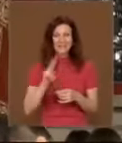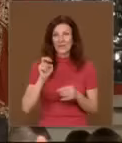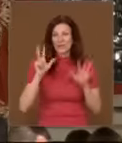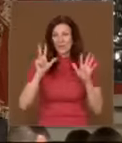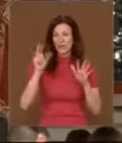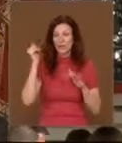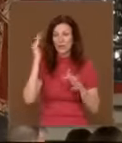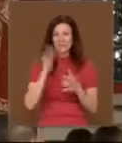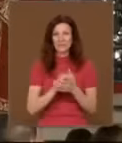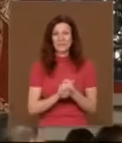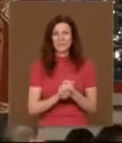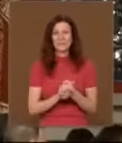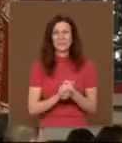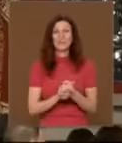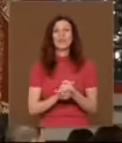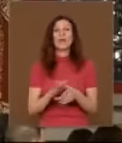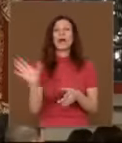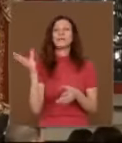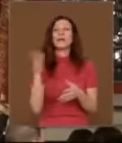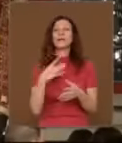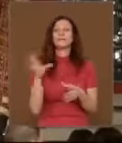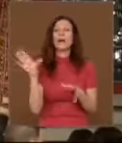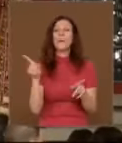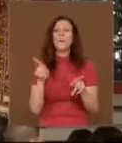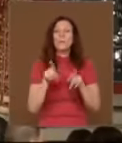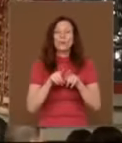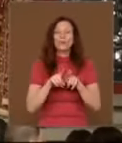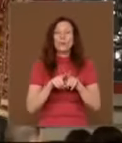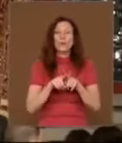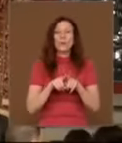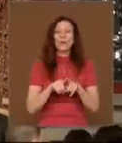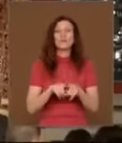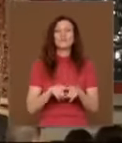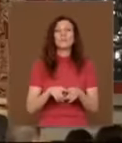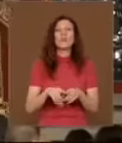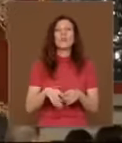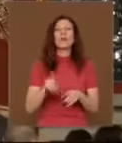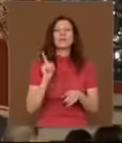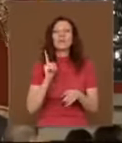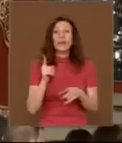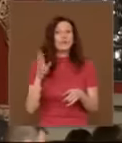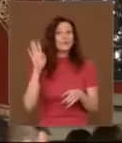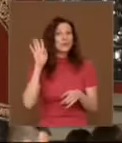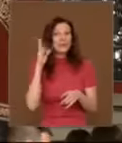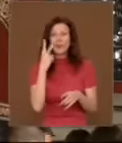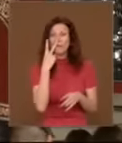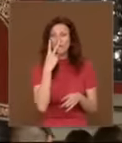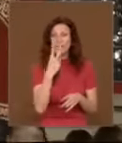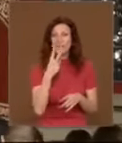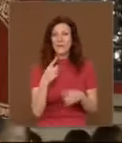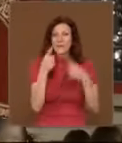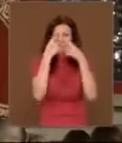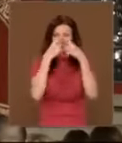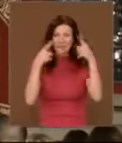произнесе. И усподобите се нам слишане Светаго Евангелие,